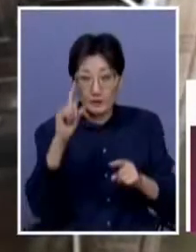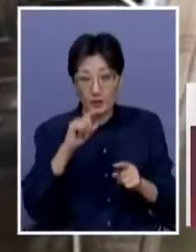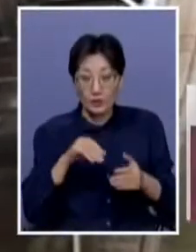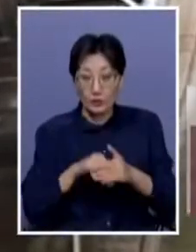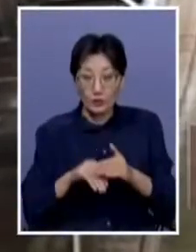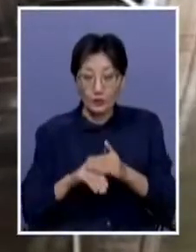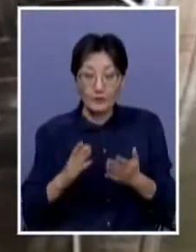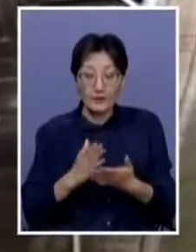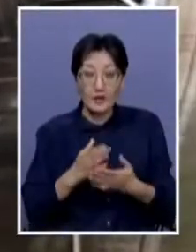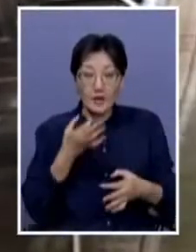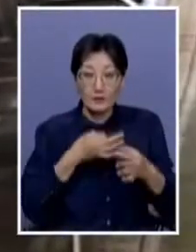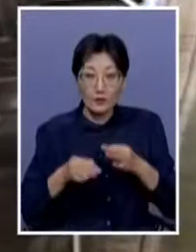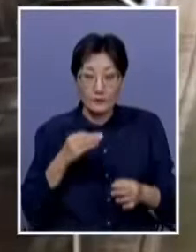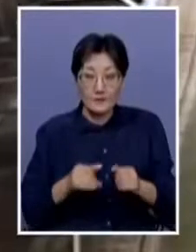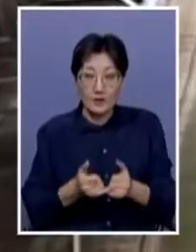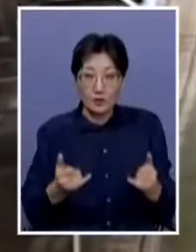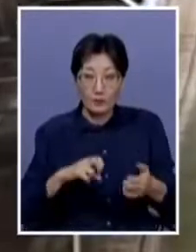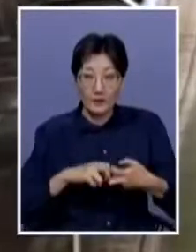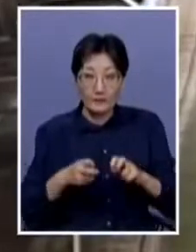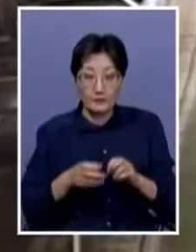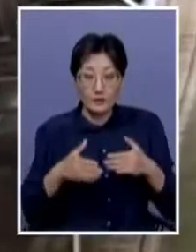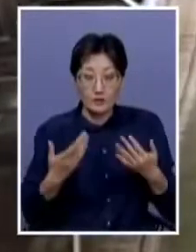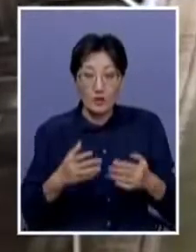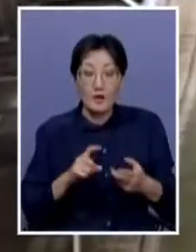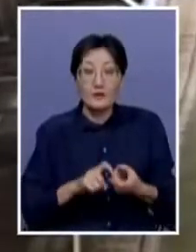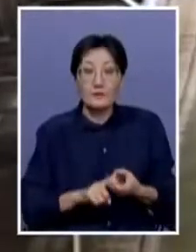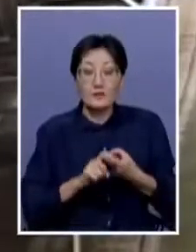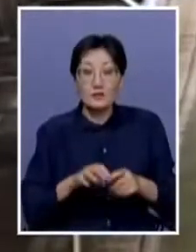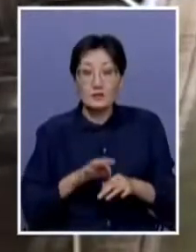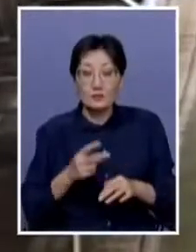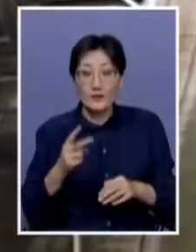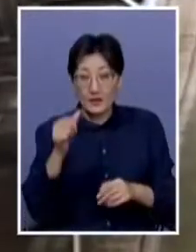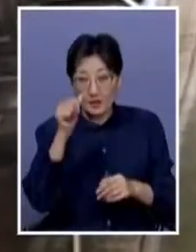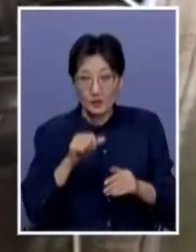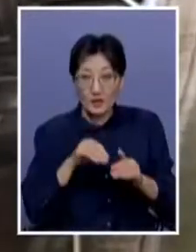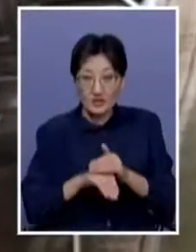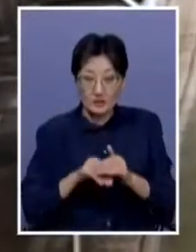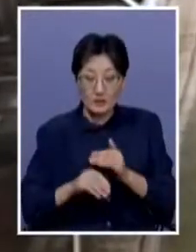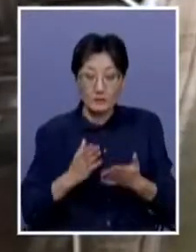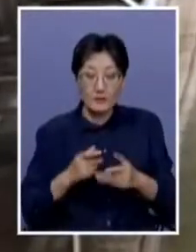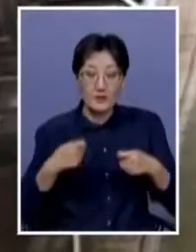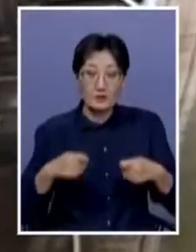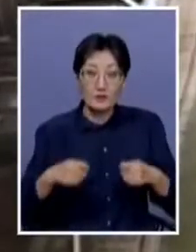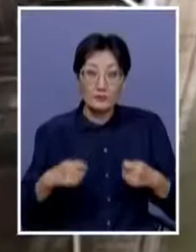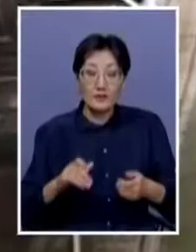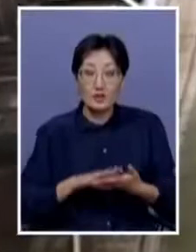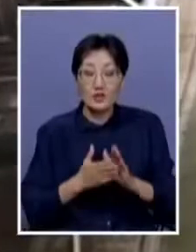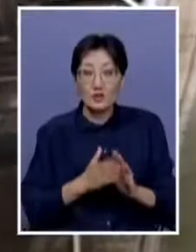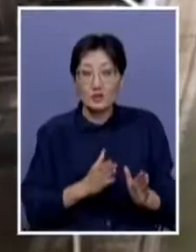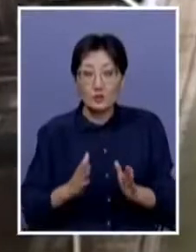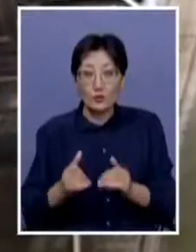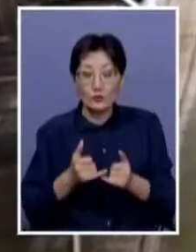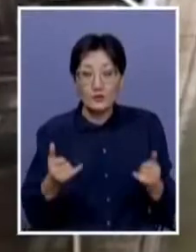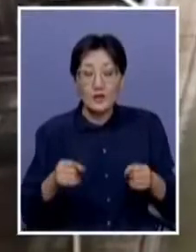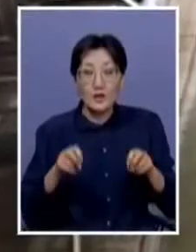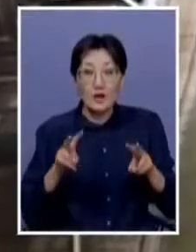қатар амбулаториялық дәрі-дәрмекпен қамту проблемасы да жоқ. Коронавирустың екінші толқынына 2 айлық резерв жасақталды. Нарықтағы бөлшектік саудада жағдайды тұрақтандыру үшін